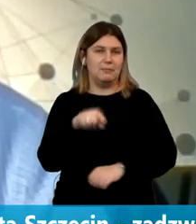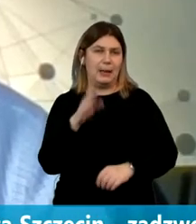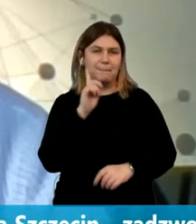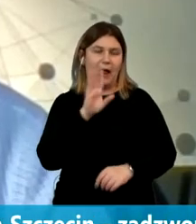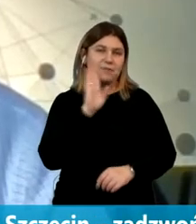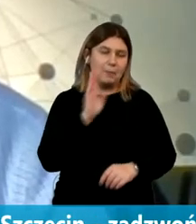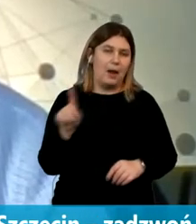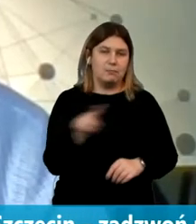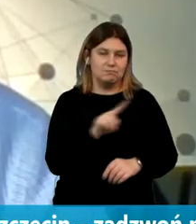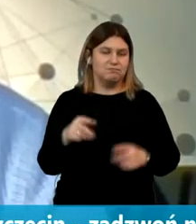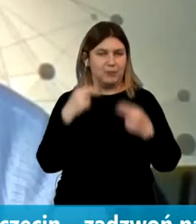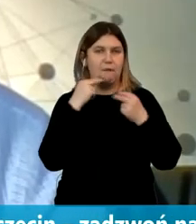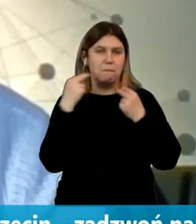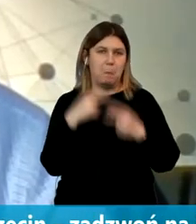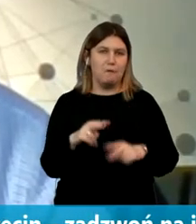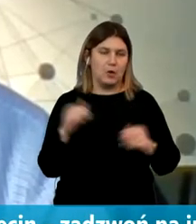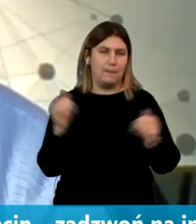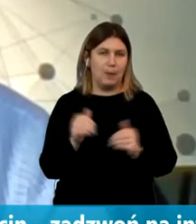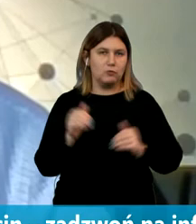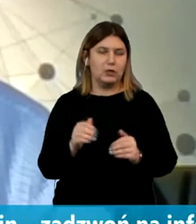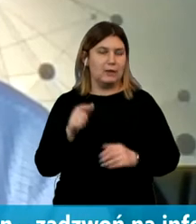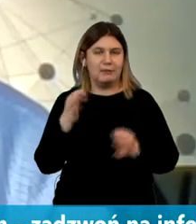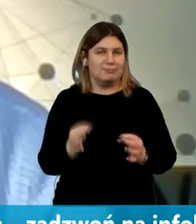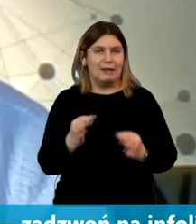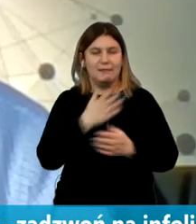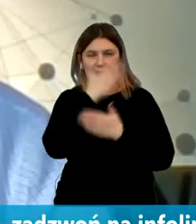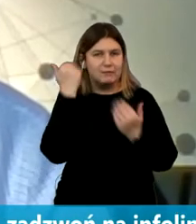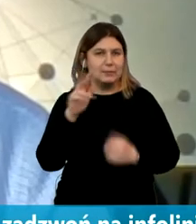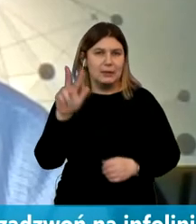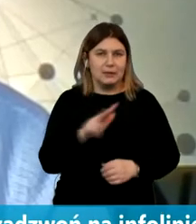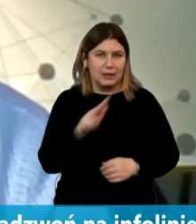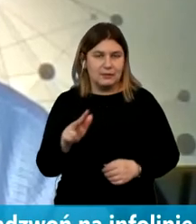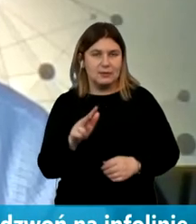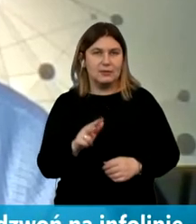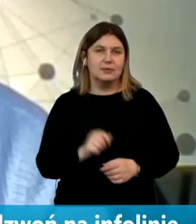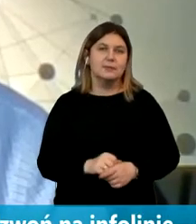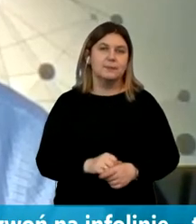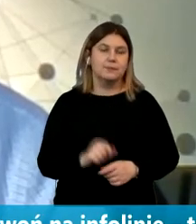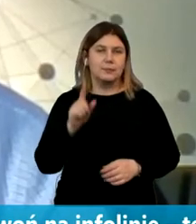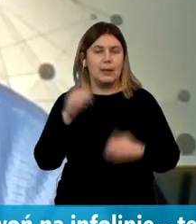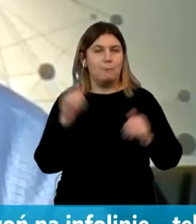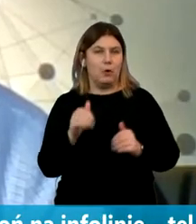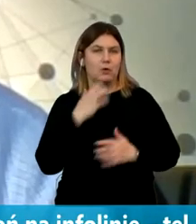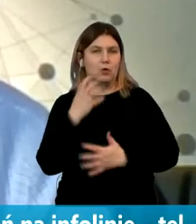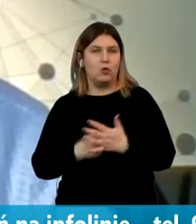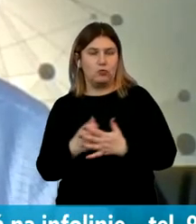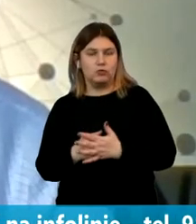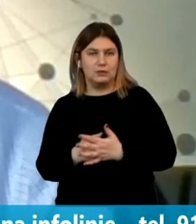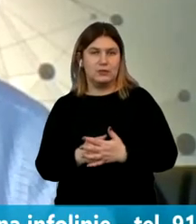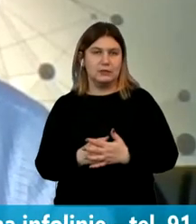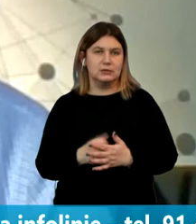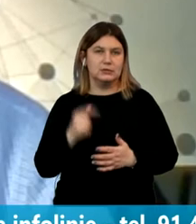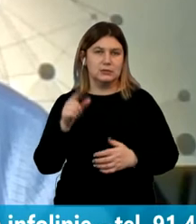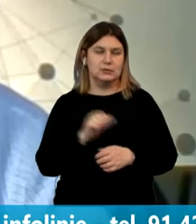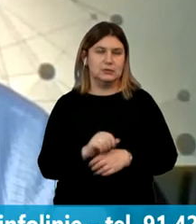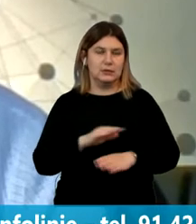gdy powróci możliwość korzystania z siłowni, pewnie wtedy i będziemy mogli korzystać z naszych basenów w